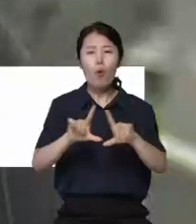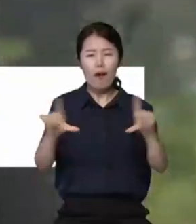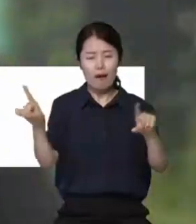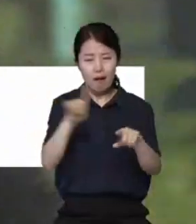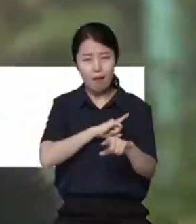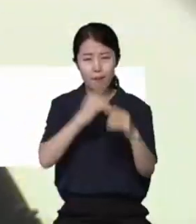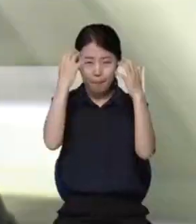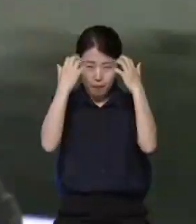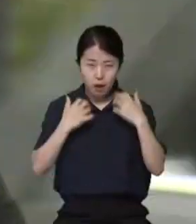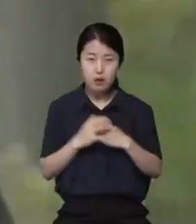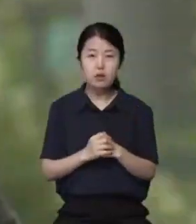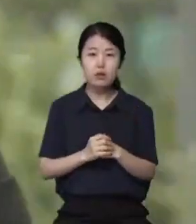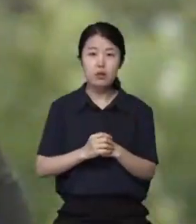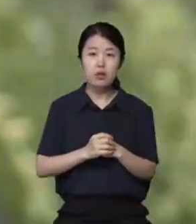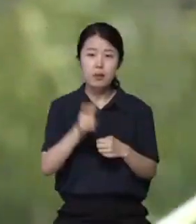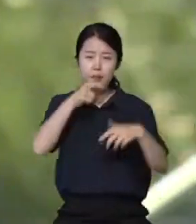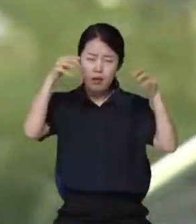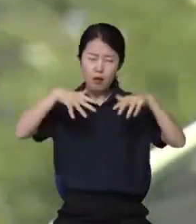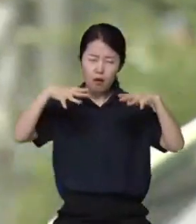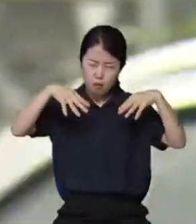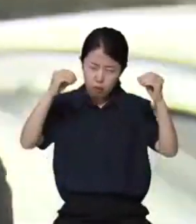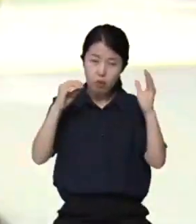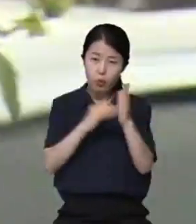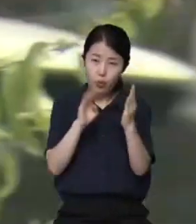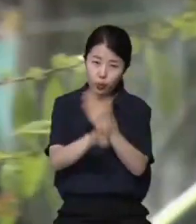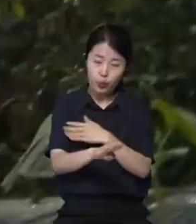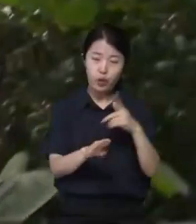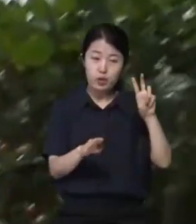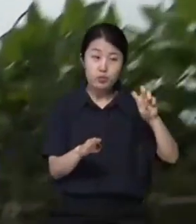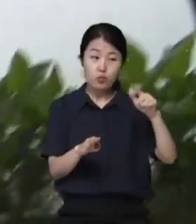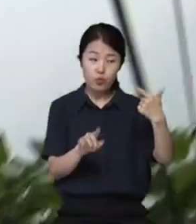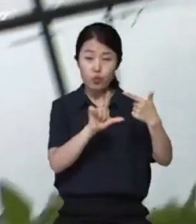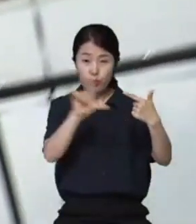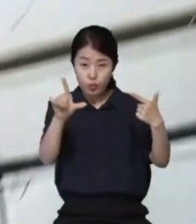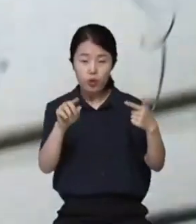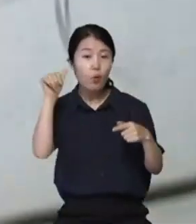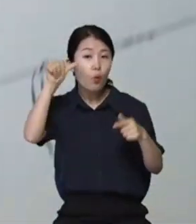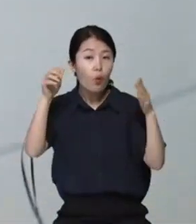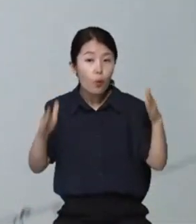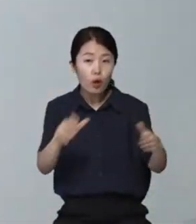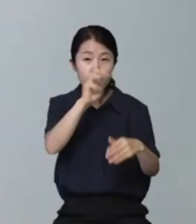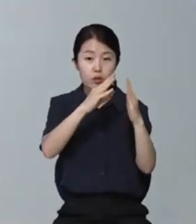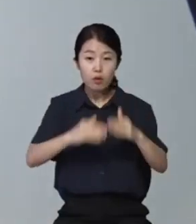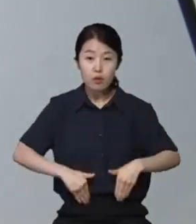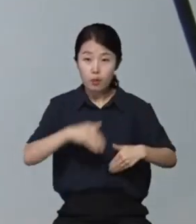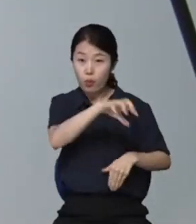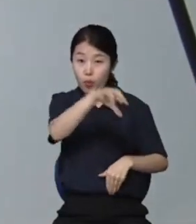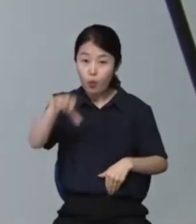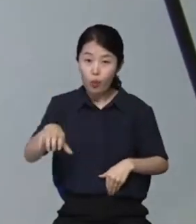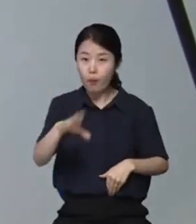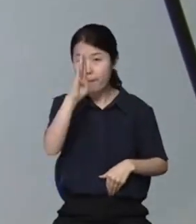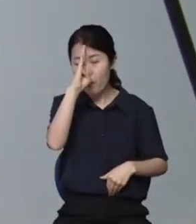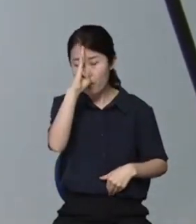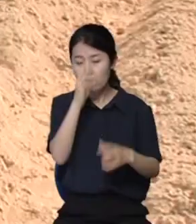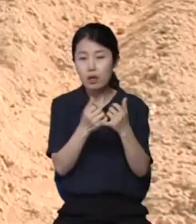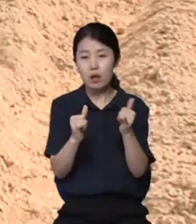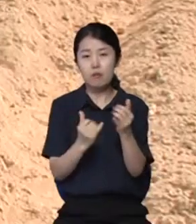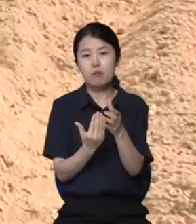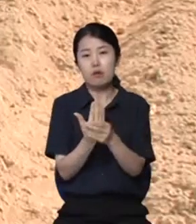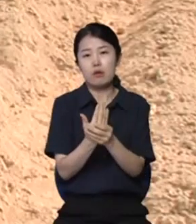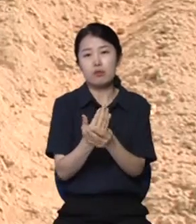덥겠습니다 장마 기간이 끝난 지난 26일부터 닷새간 광주와 전남에선 모두 35명의 온열 질환자가